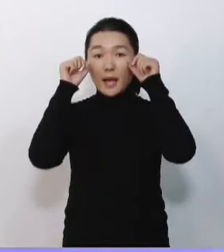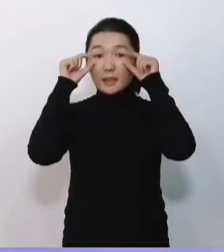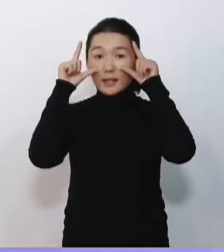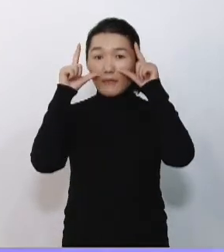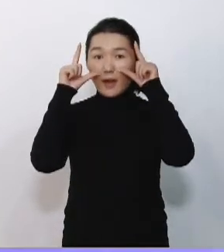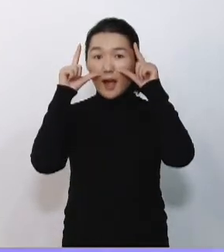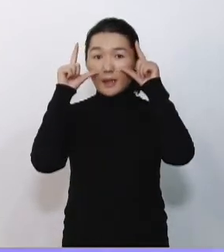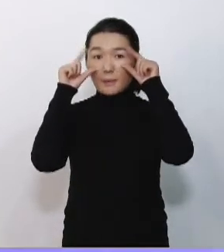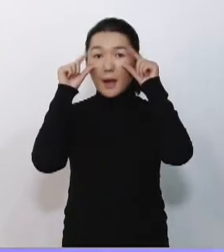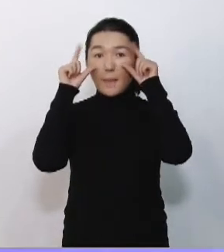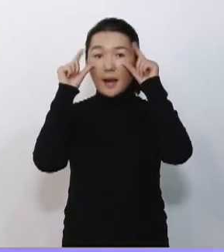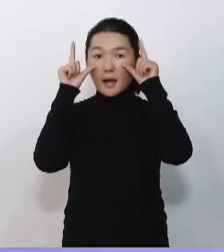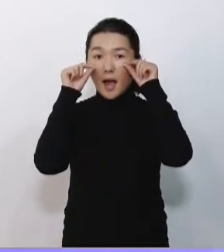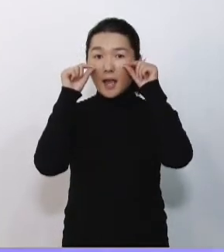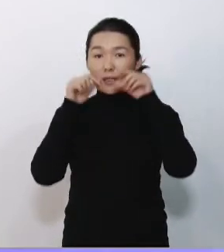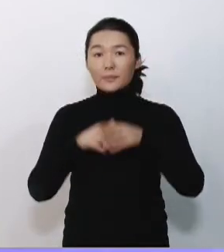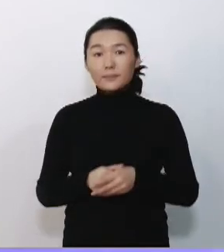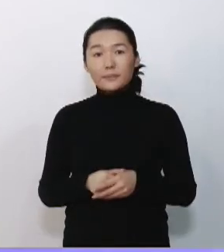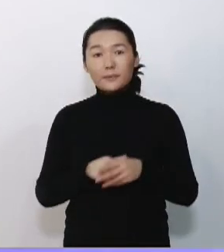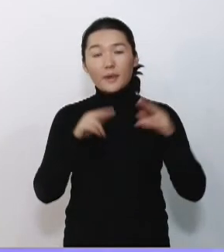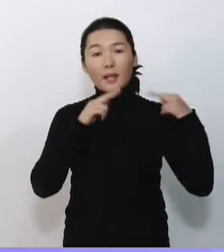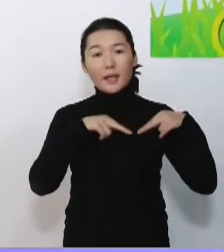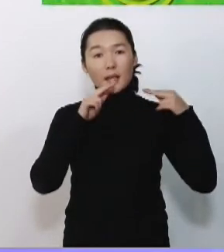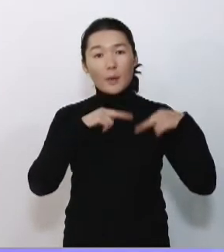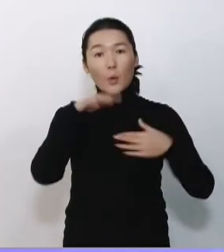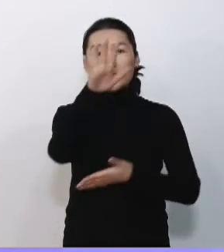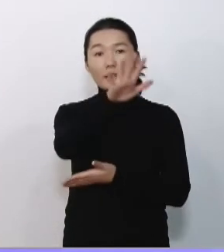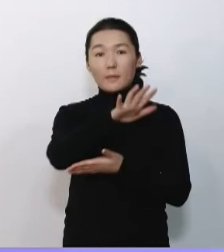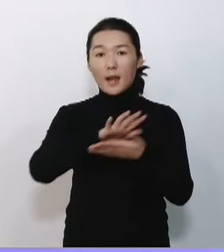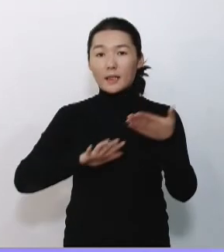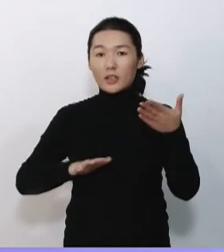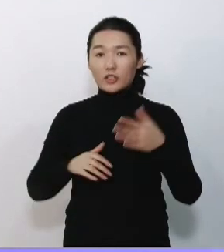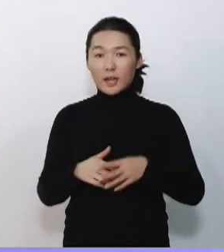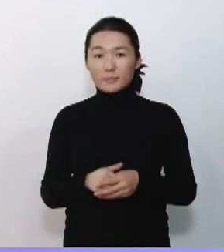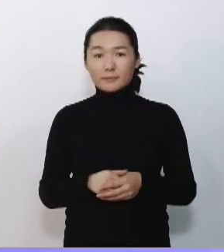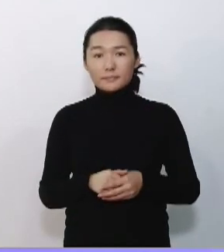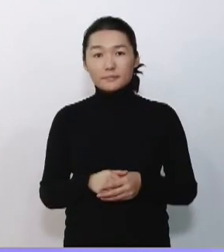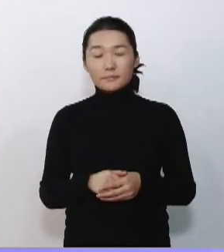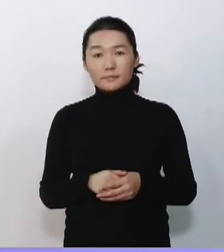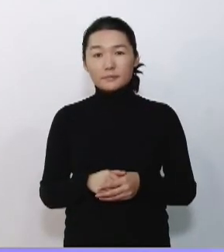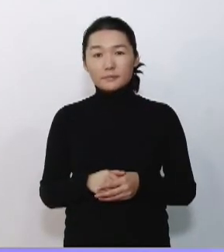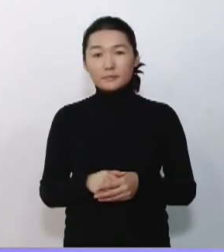Открываем, поморгаем, и работать продолжаем.